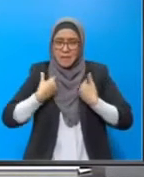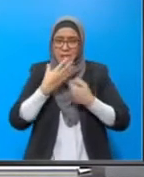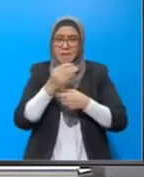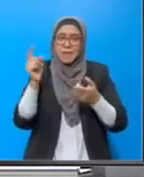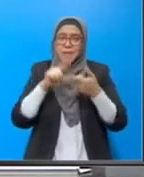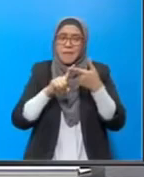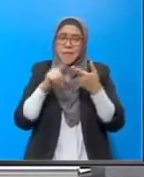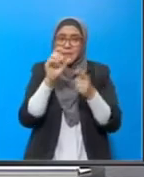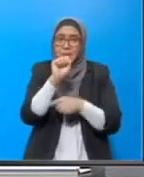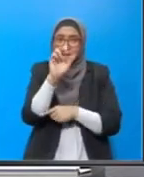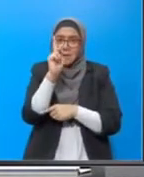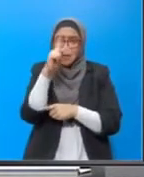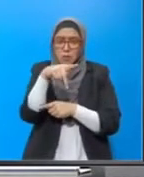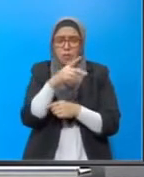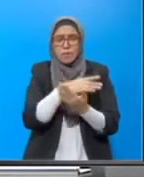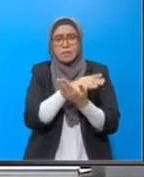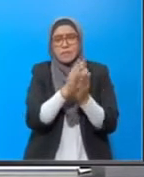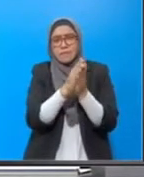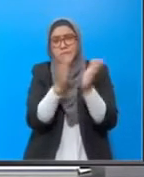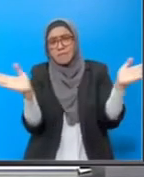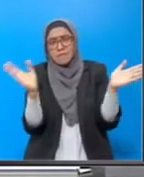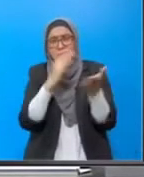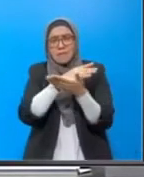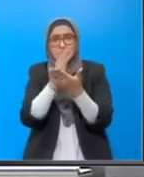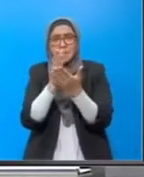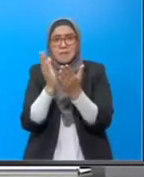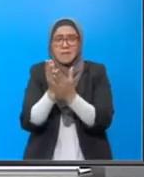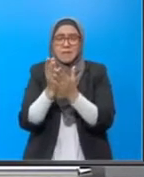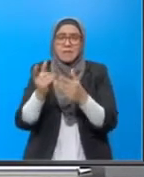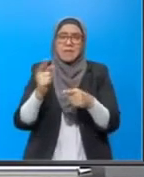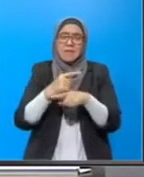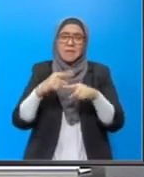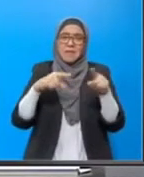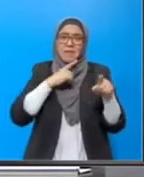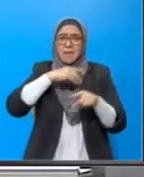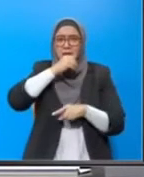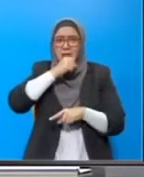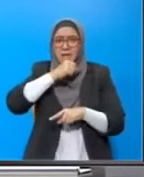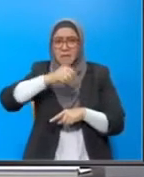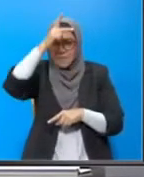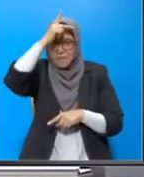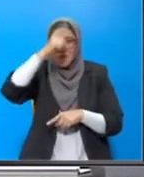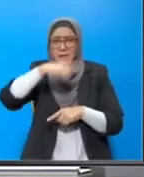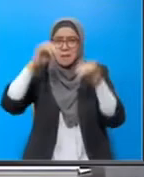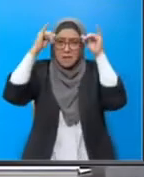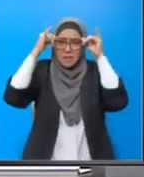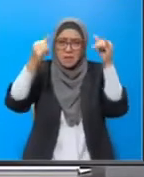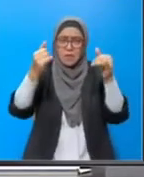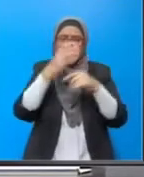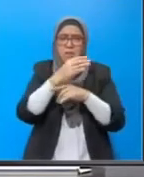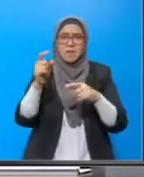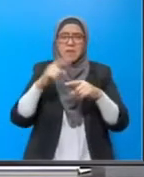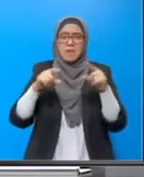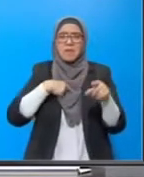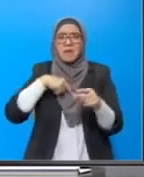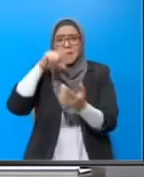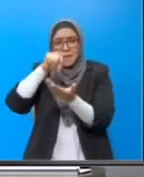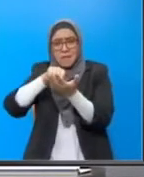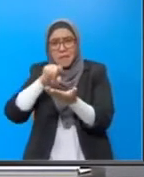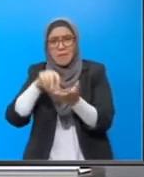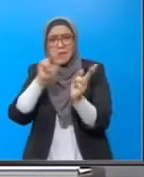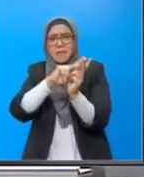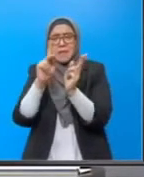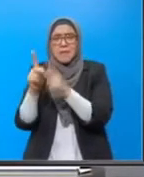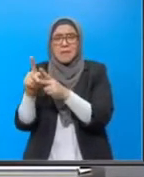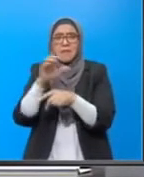semua jenis Project ternakkan baik ternak ruminan seperti lembu kambing dan bukan ruminant seperti ayam kampung itik dan